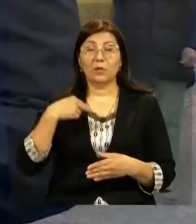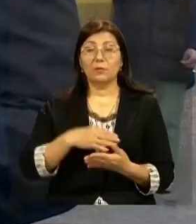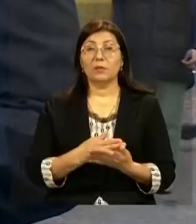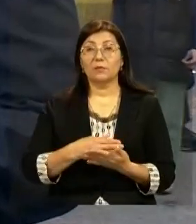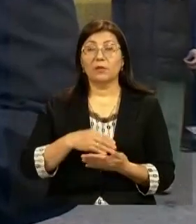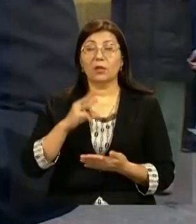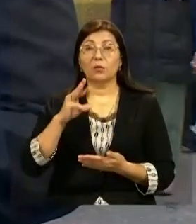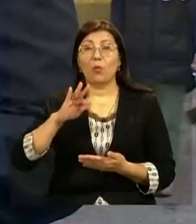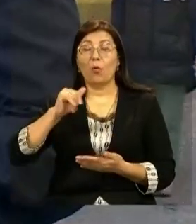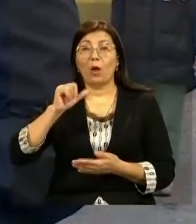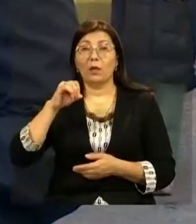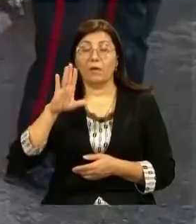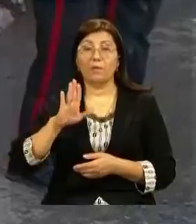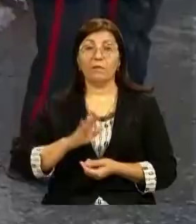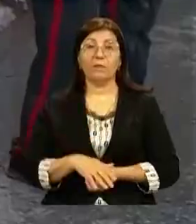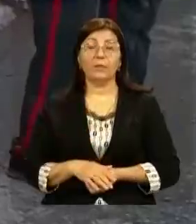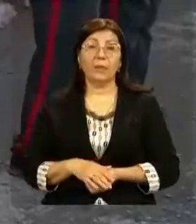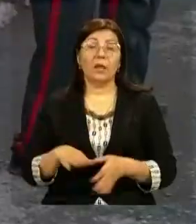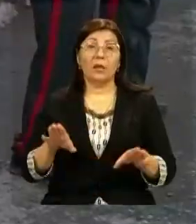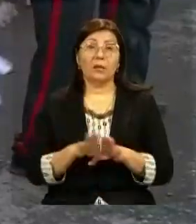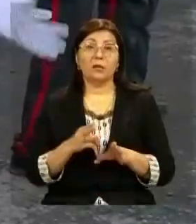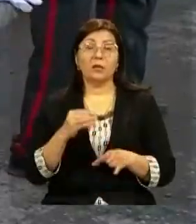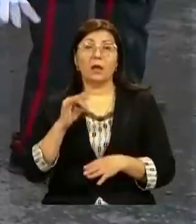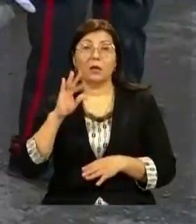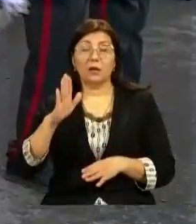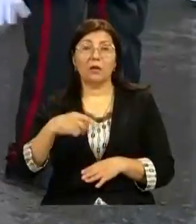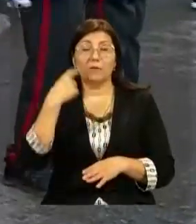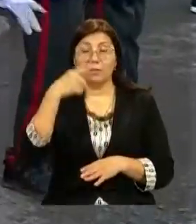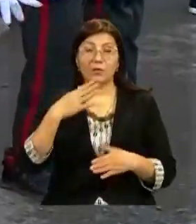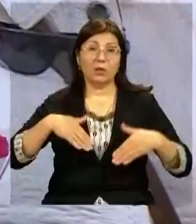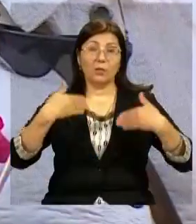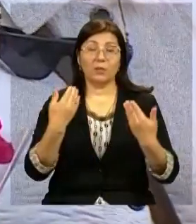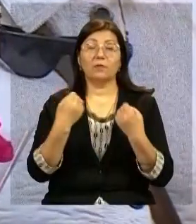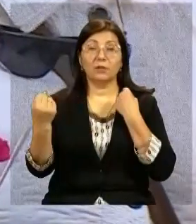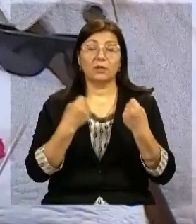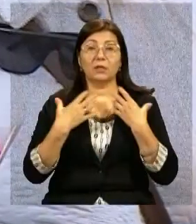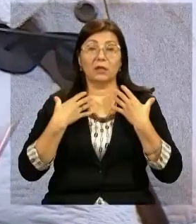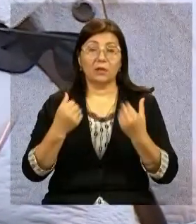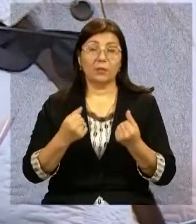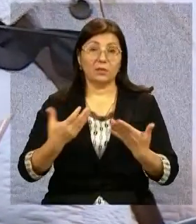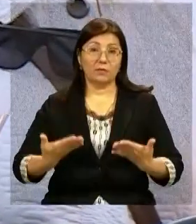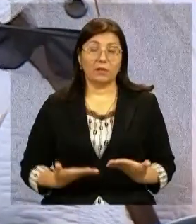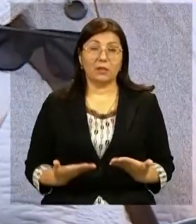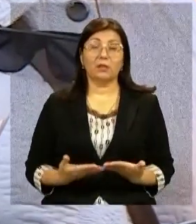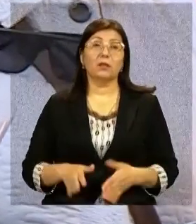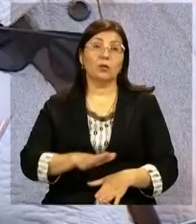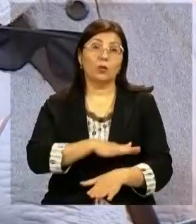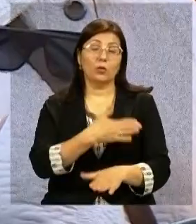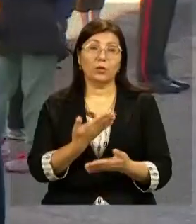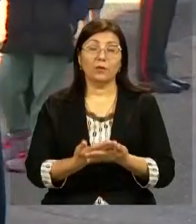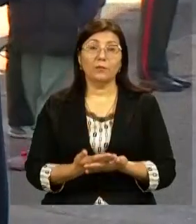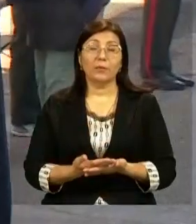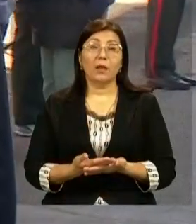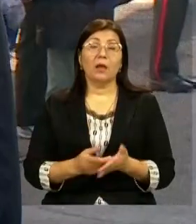страны Касым-Жомарт Токаев. Также Асхат Шахаров от себя лично пожелал ветерану крепкого здоровья и долгих лет жизни. В начале года